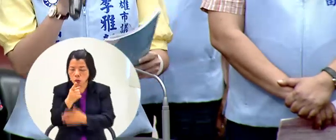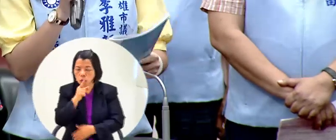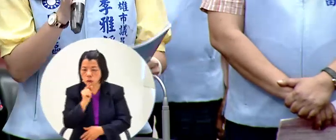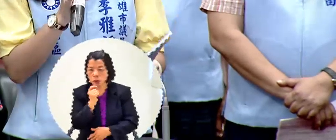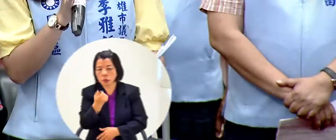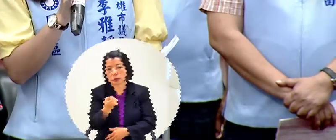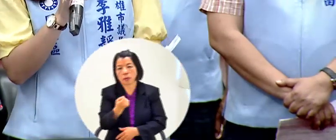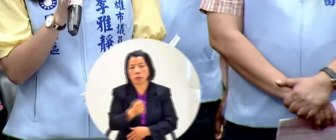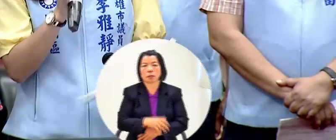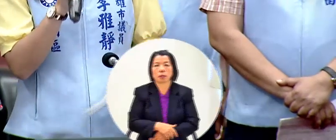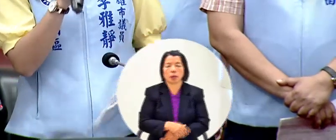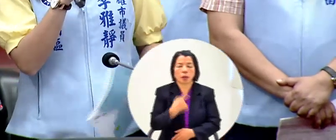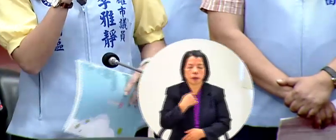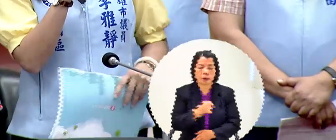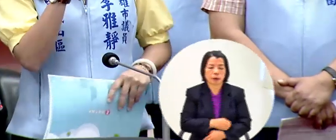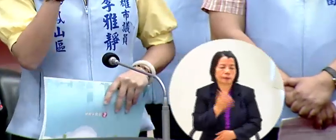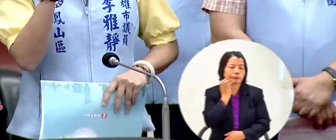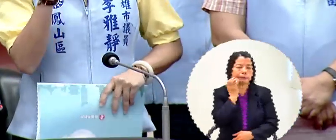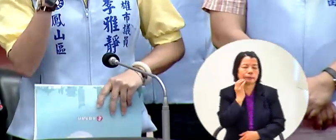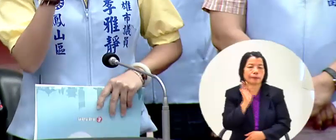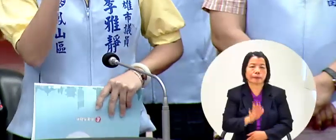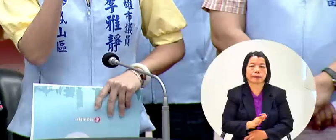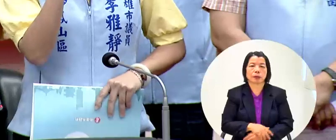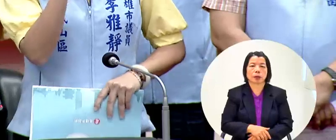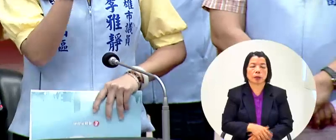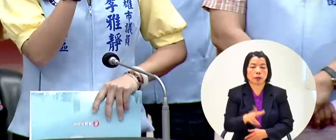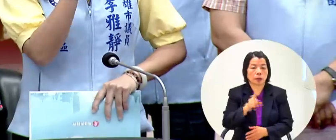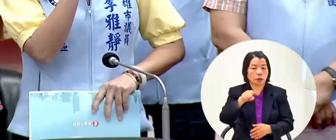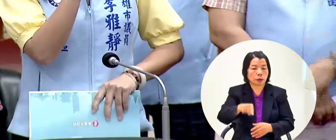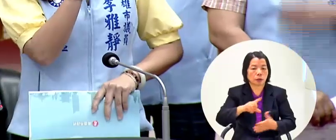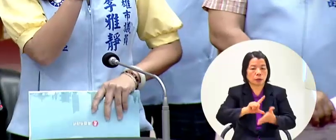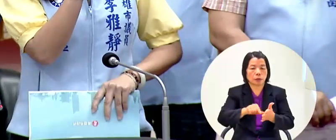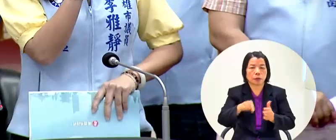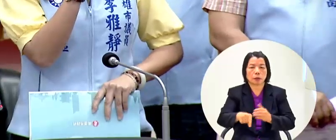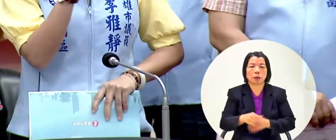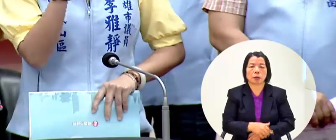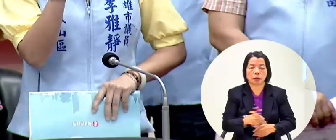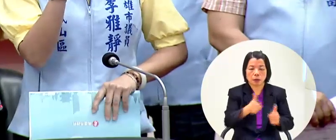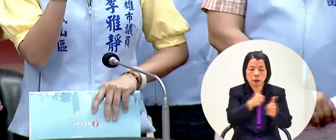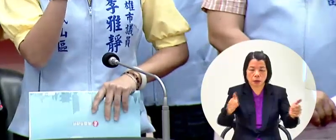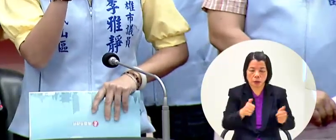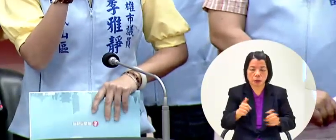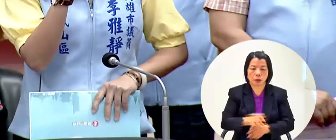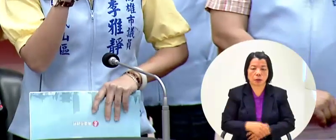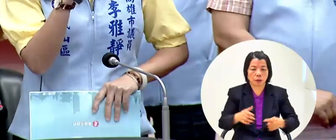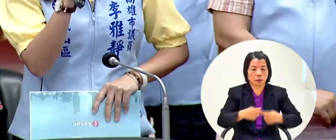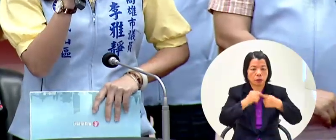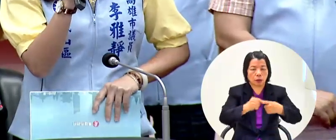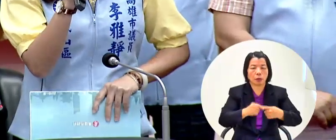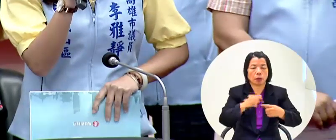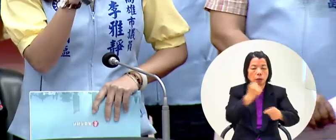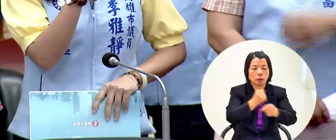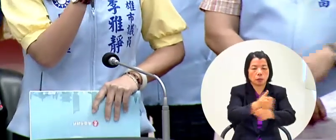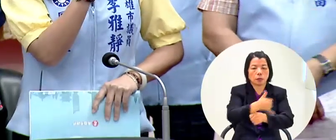觉得还蛮可惜的哦。那也借这个机会，谢谢所有在第一线的所有工作